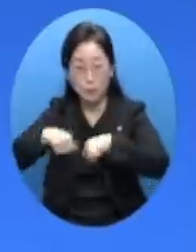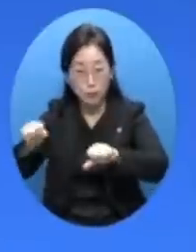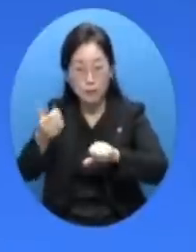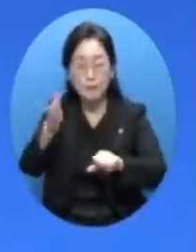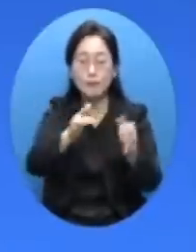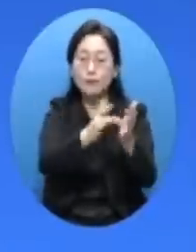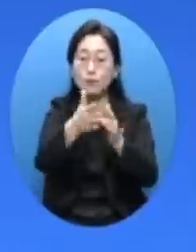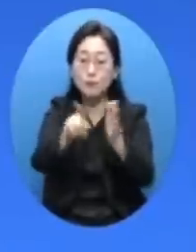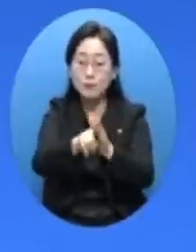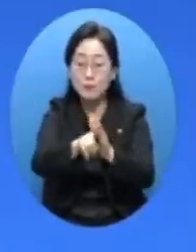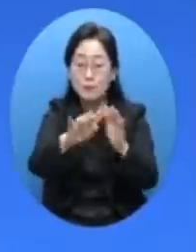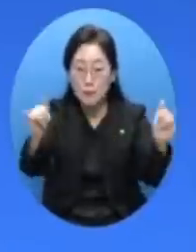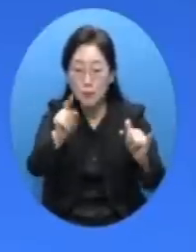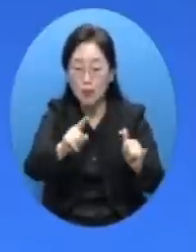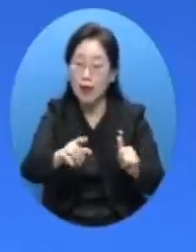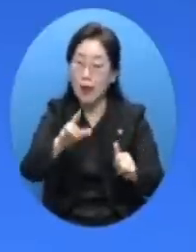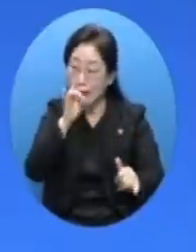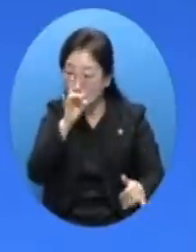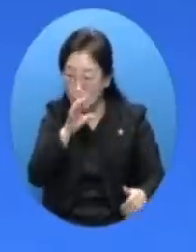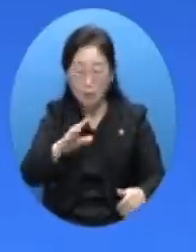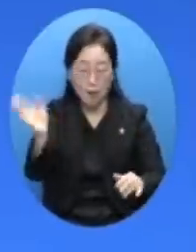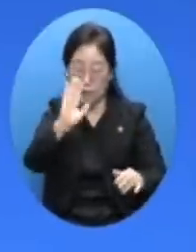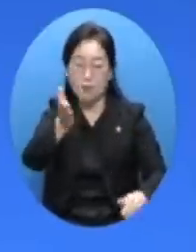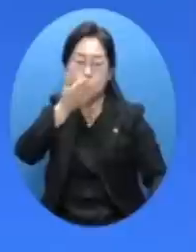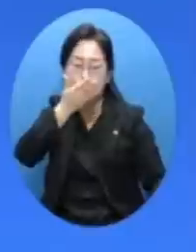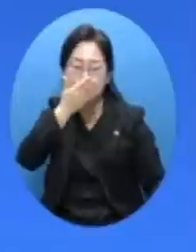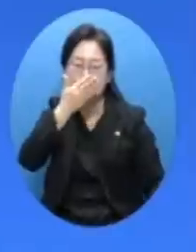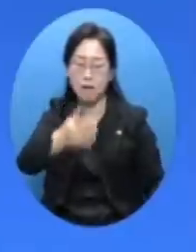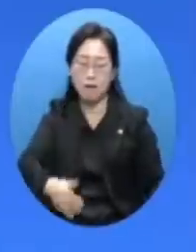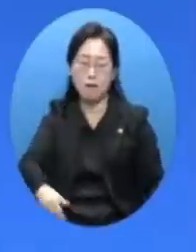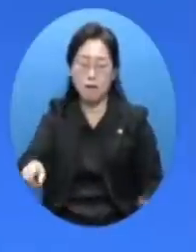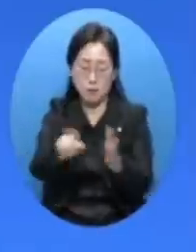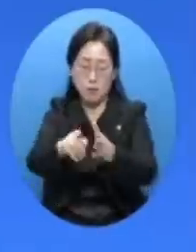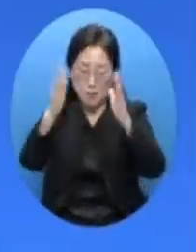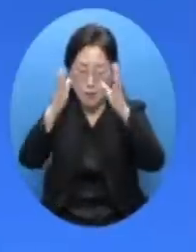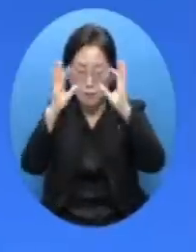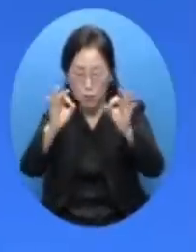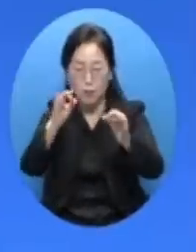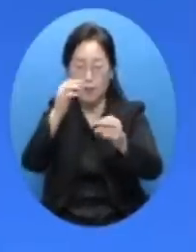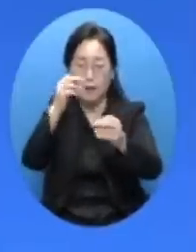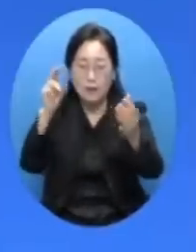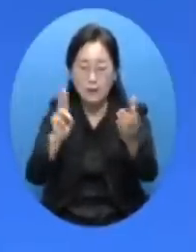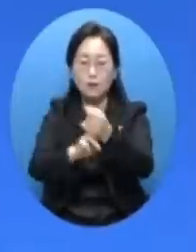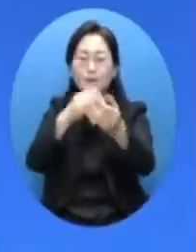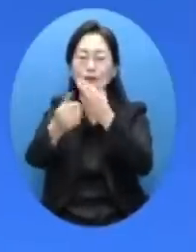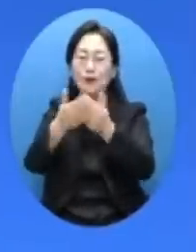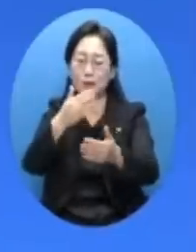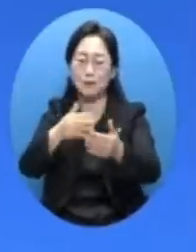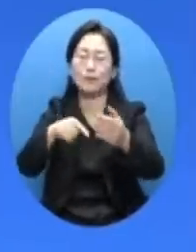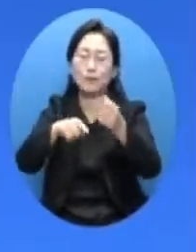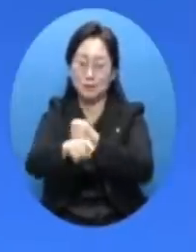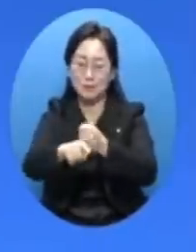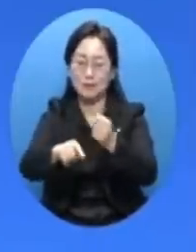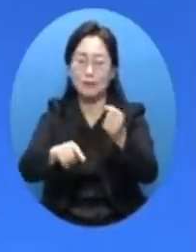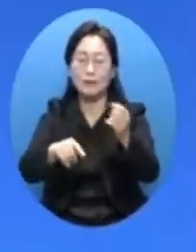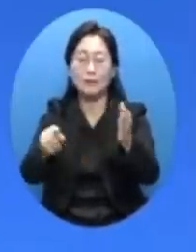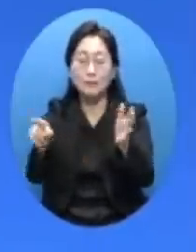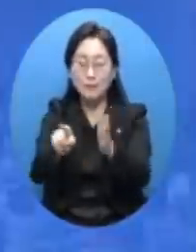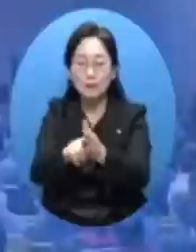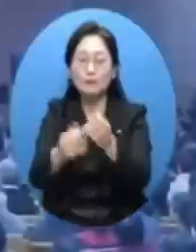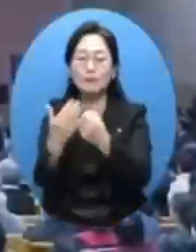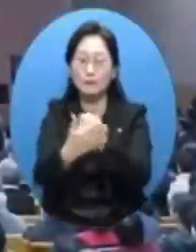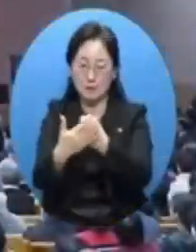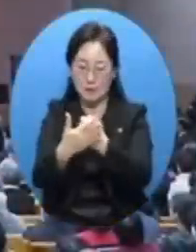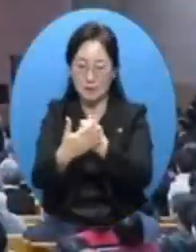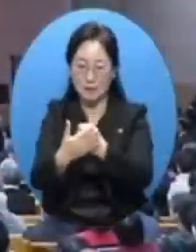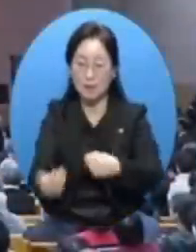사람은 안 되는 것들 될 수 있다고 보고 믿고 나가고 그래서 기적을 체험하는 것이 그것이 믿음이고 하나님의 은혜인 줄로 믿습니다.